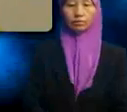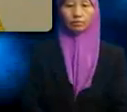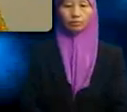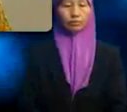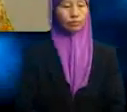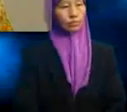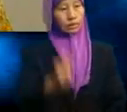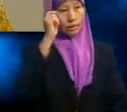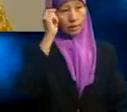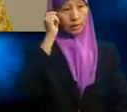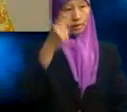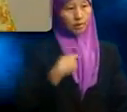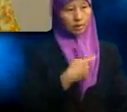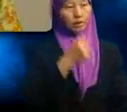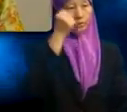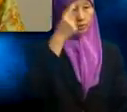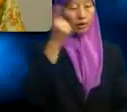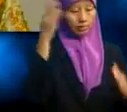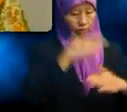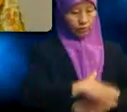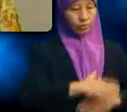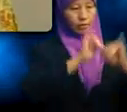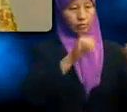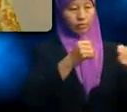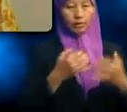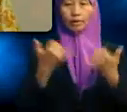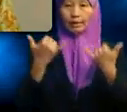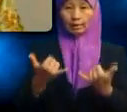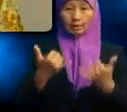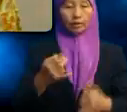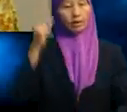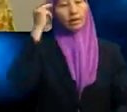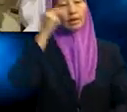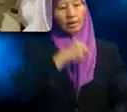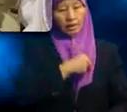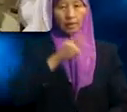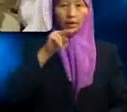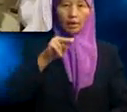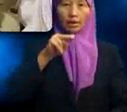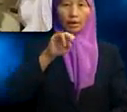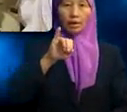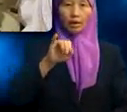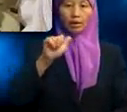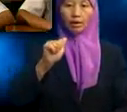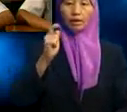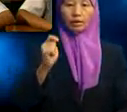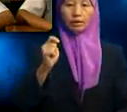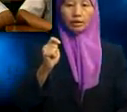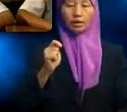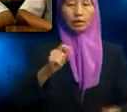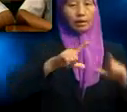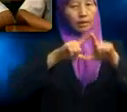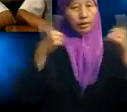tadi kita sudah pengertian solat Jumaat. Sekarang ni, niat solat Jumaat. Baik, niat solat Jumaat